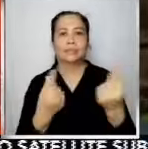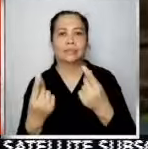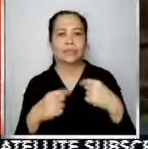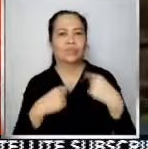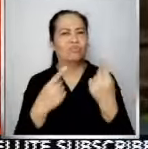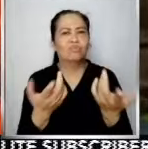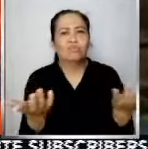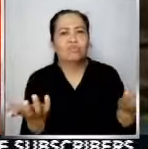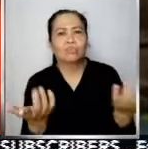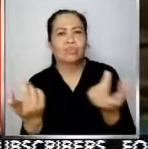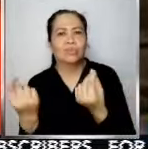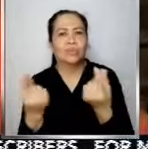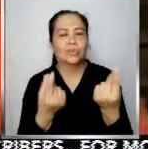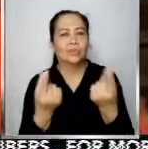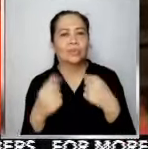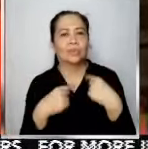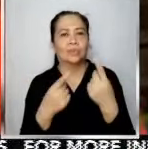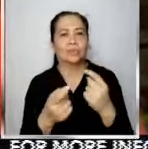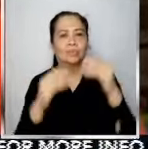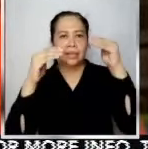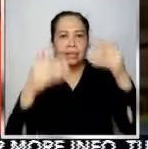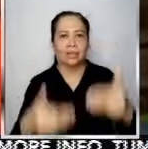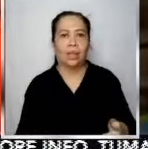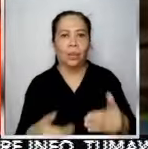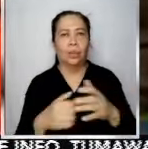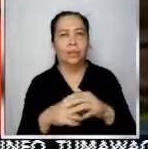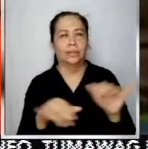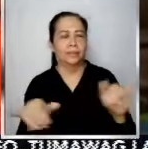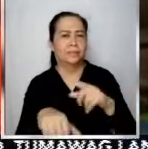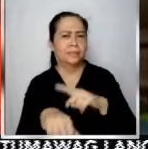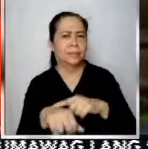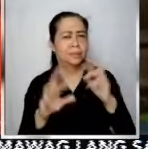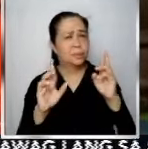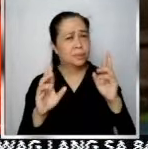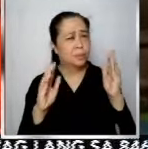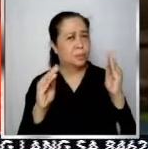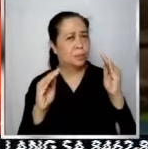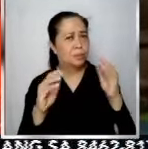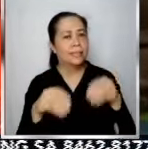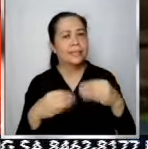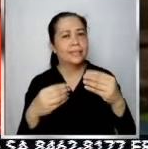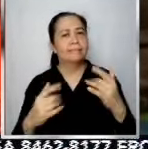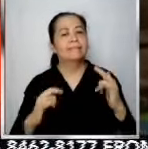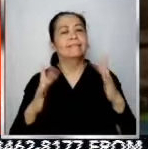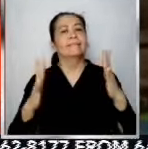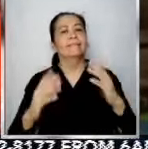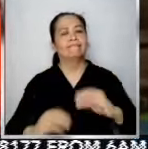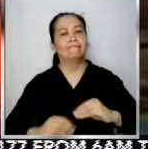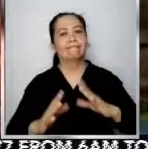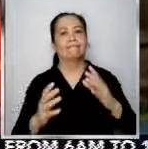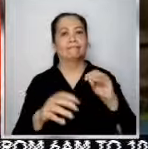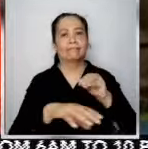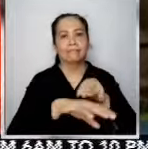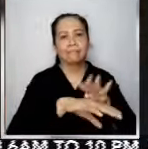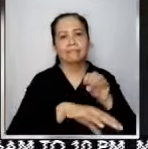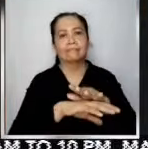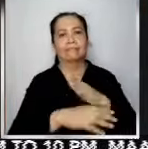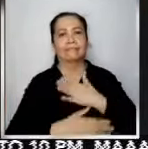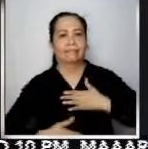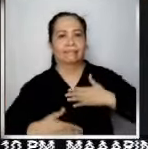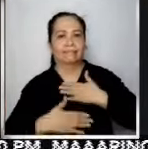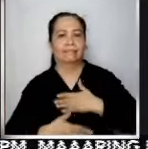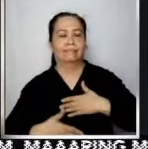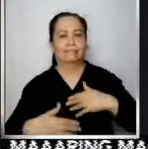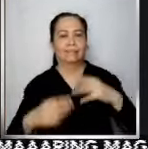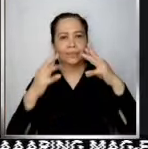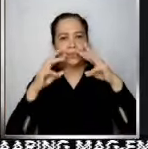during the lockdown. At the same time, hopefully to give light and advice and entertainment sa mga nanonood po sa bahay.